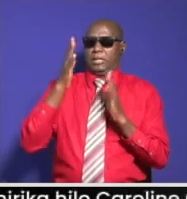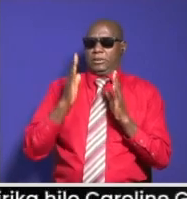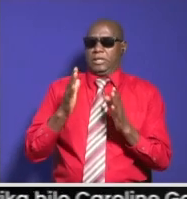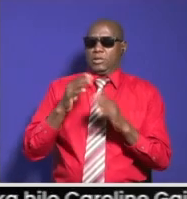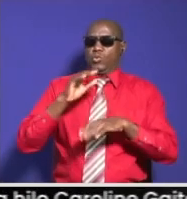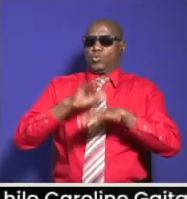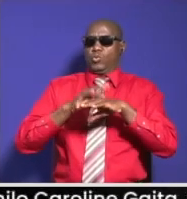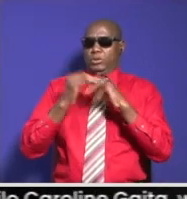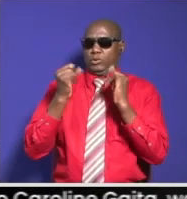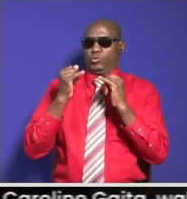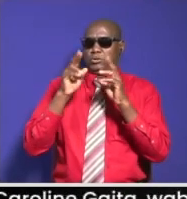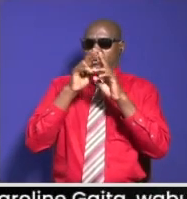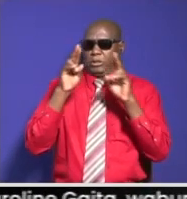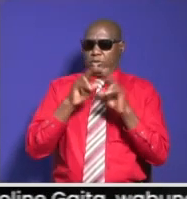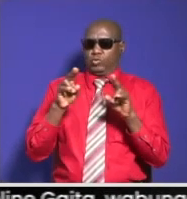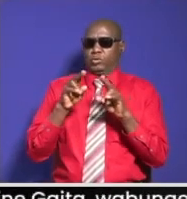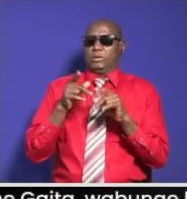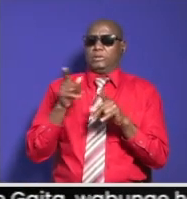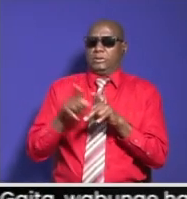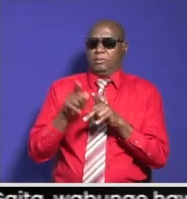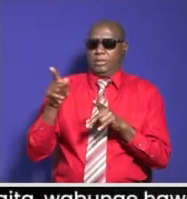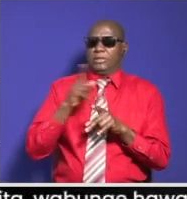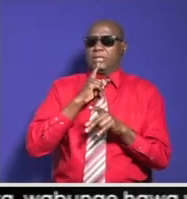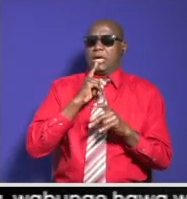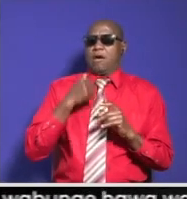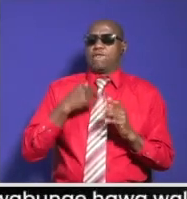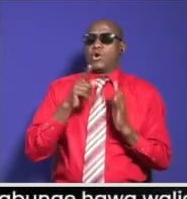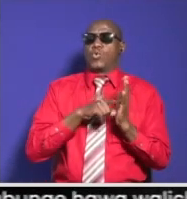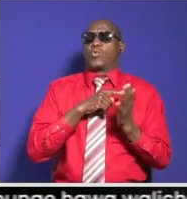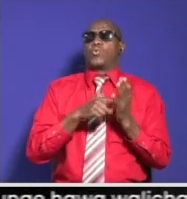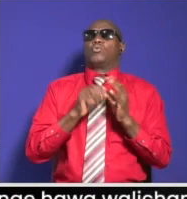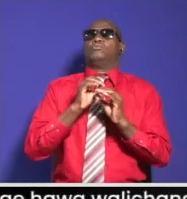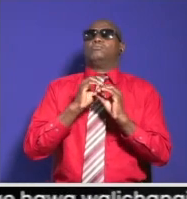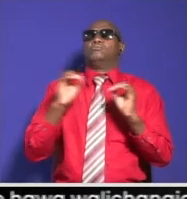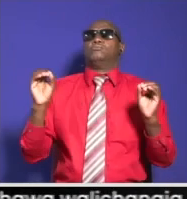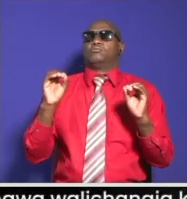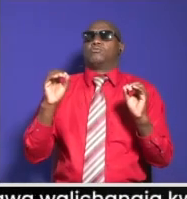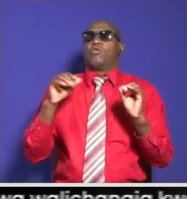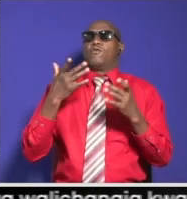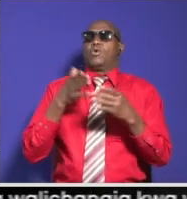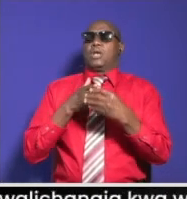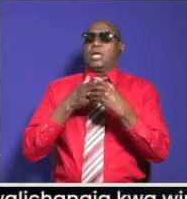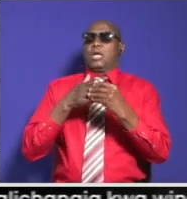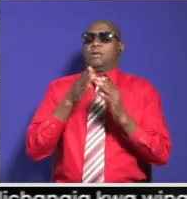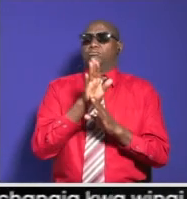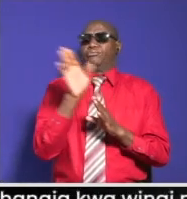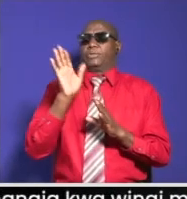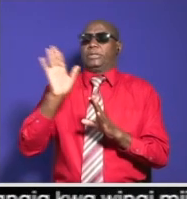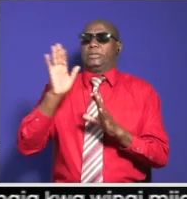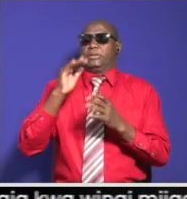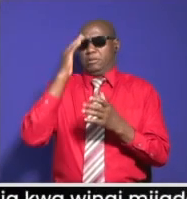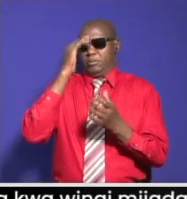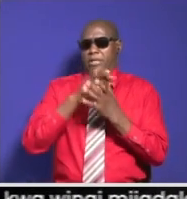News International hata hivyo anadai kuwa hana hatia ya kuhusika katika kuwapotosha waumini wake na kwamba anapitia